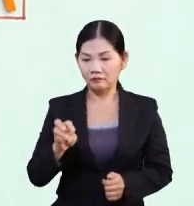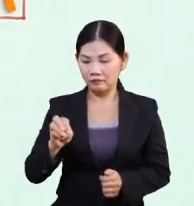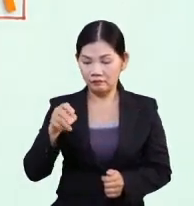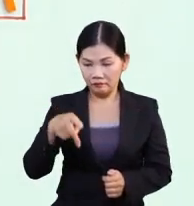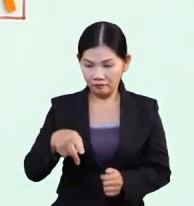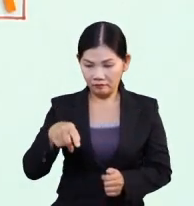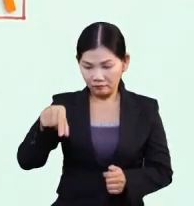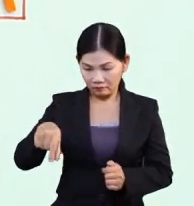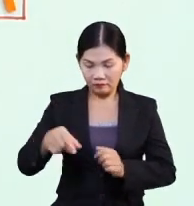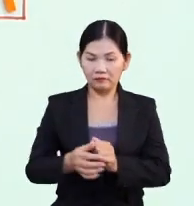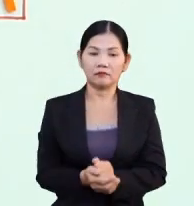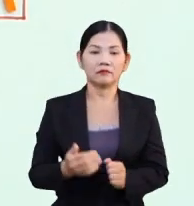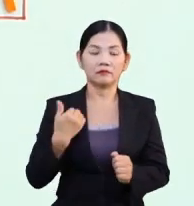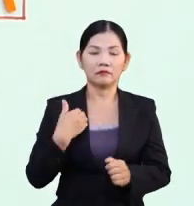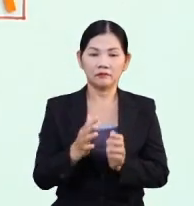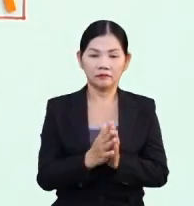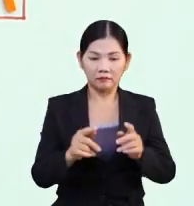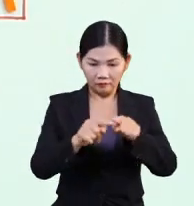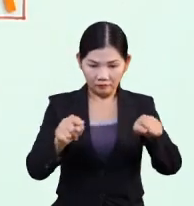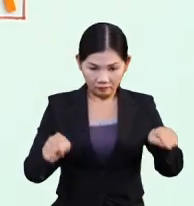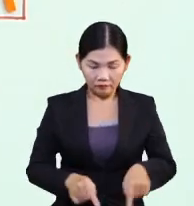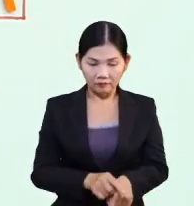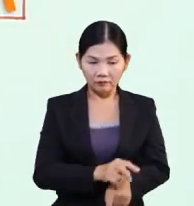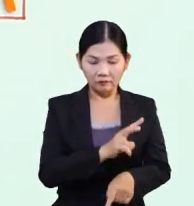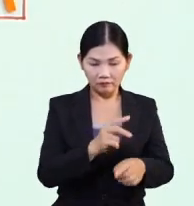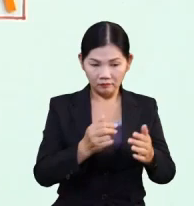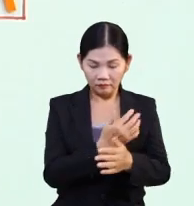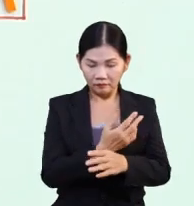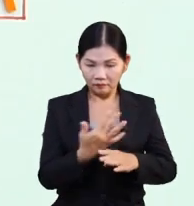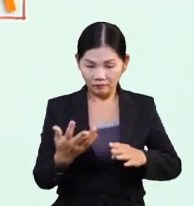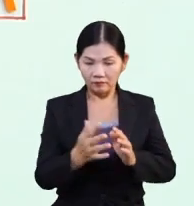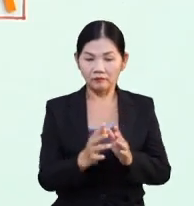2530 គីឡូក្រាម តើចំការទី1